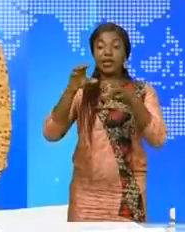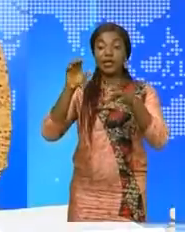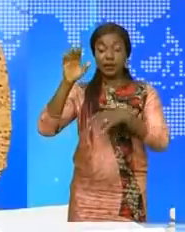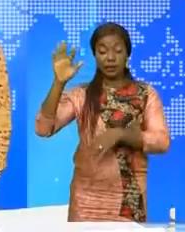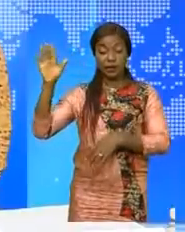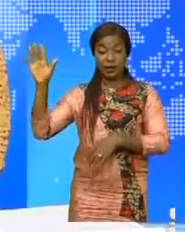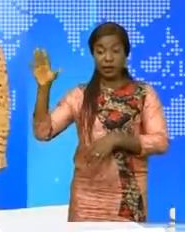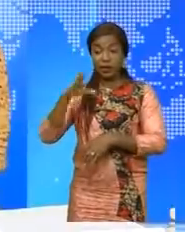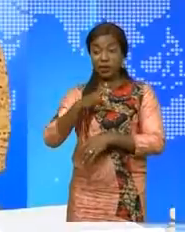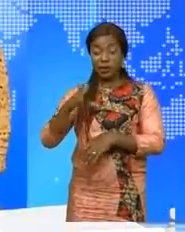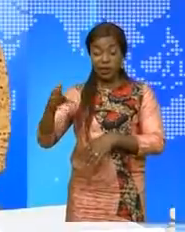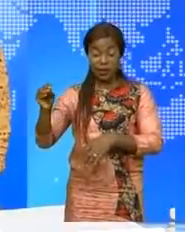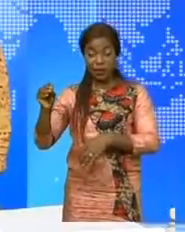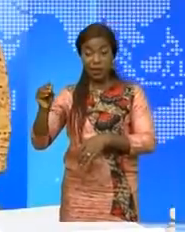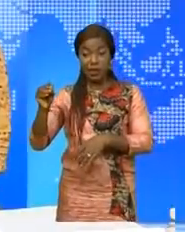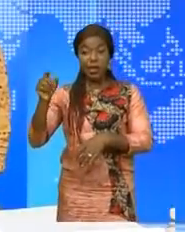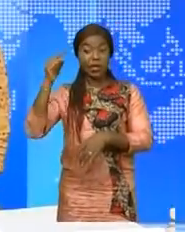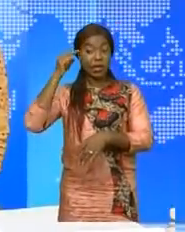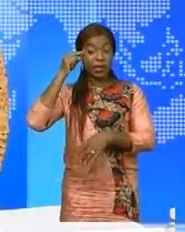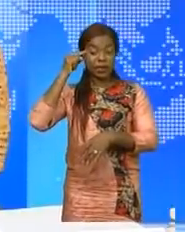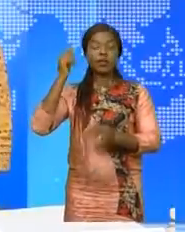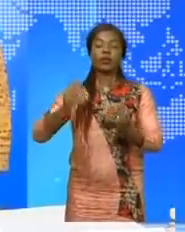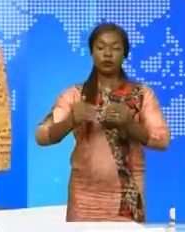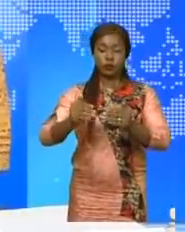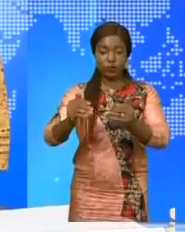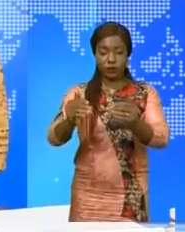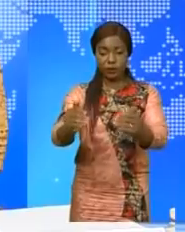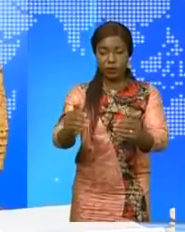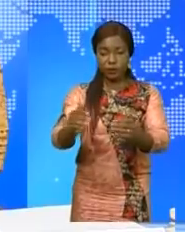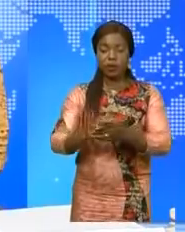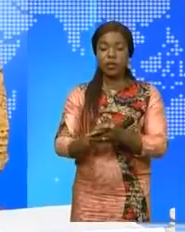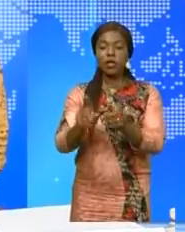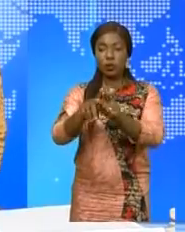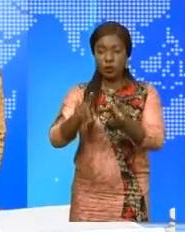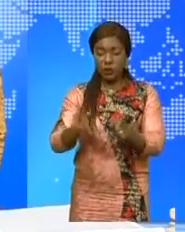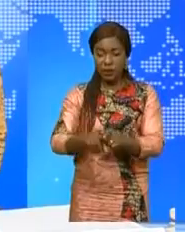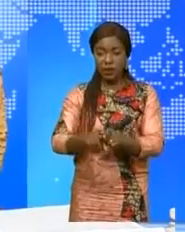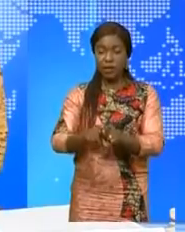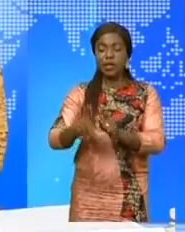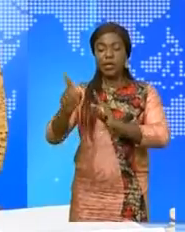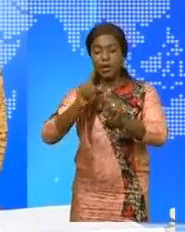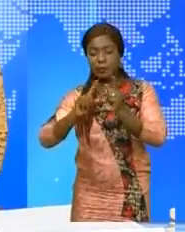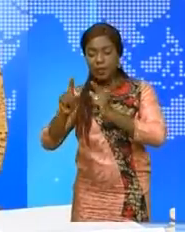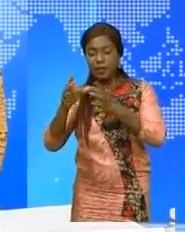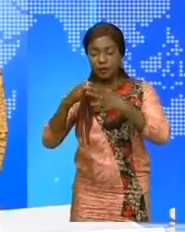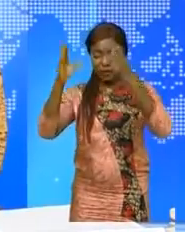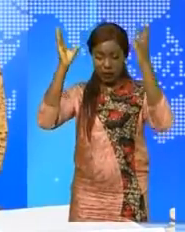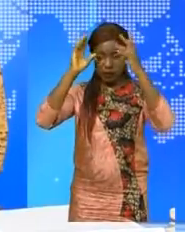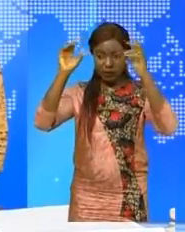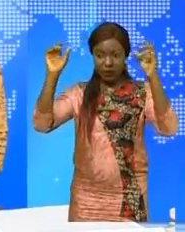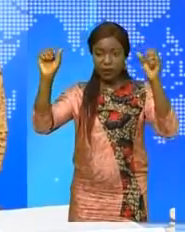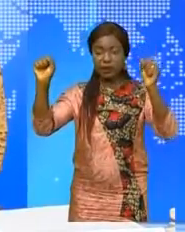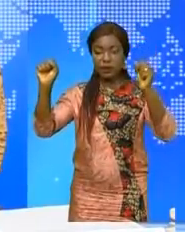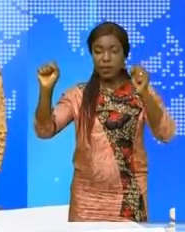l'ambassadeur de la corée du sud et s'est entretenu avec le président de la chambre basse est due par les mots christophe un beau saut